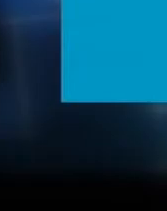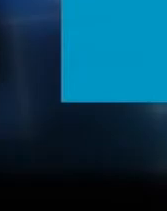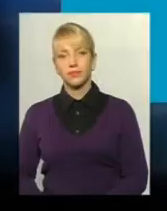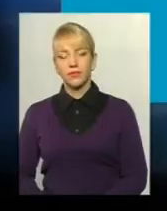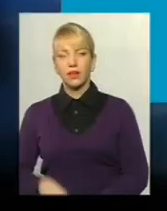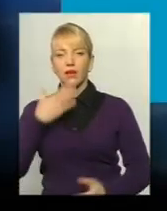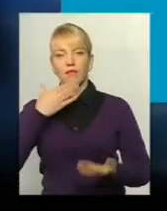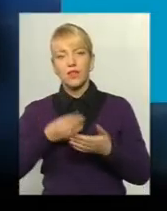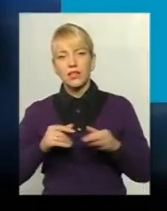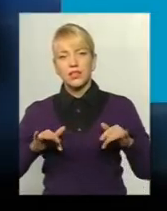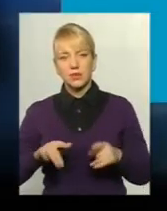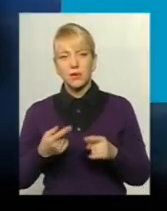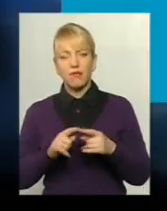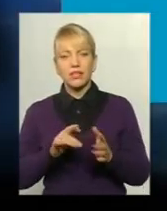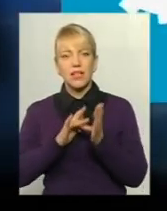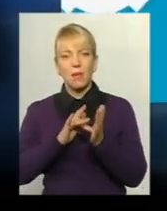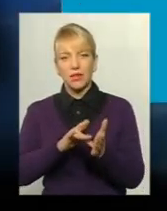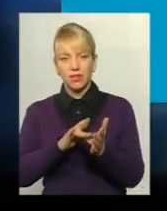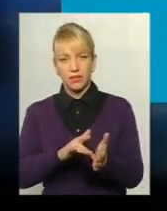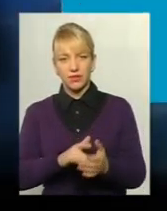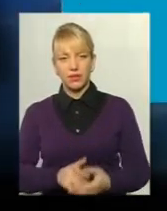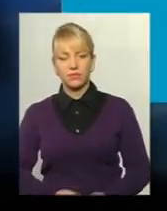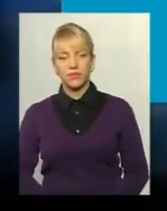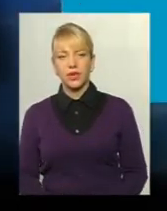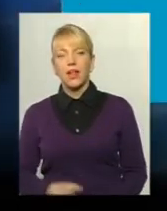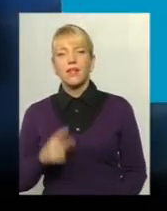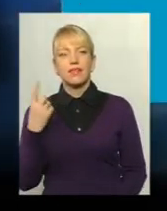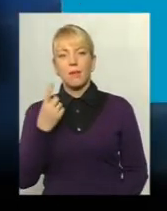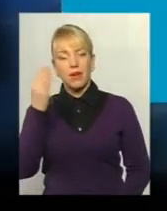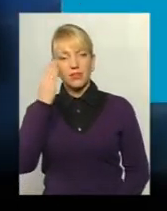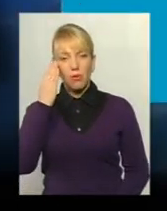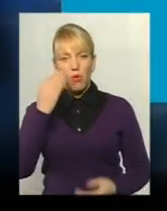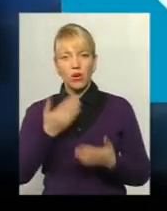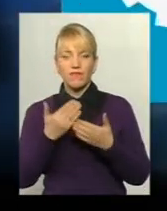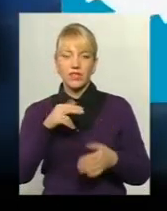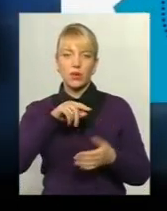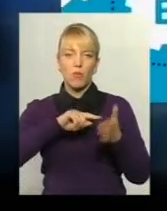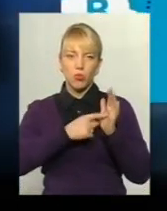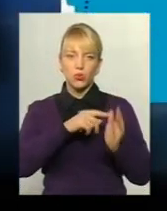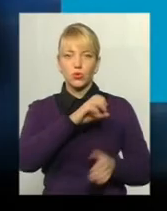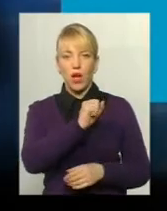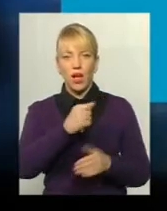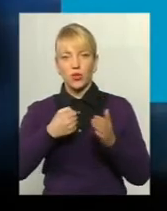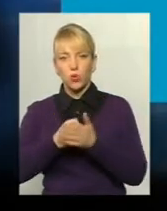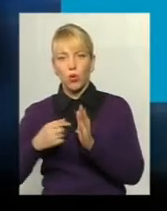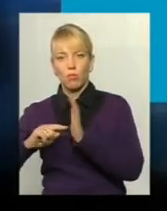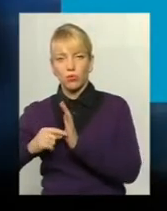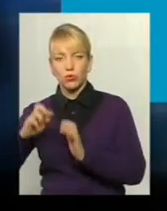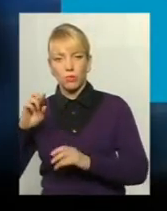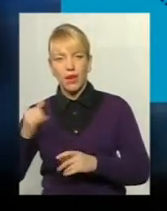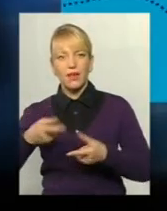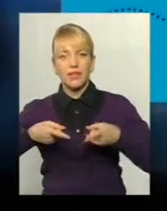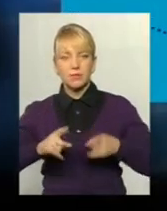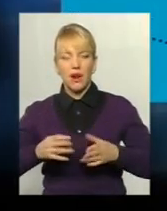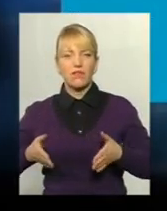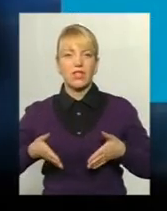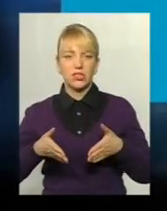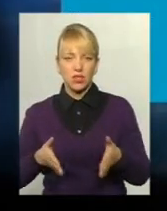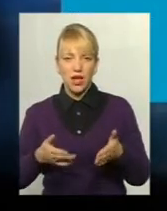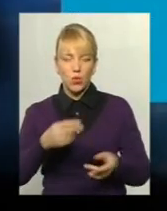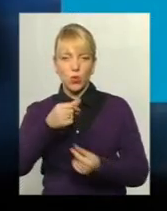Власна справа – це мандрівка. На перший погляд, від пункту А до пункту Б. Та насправді на шляху